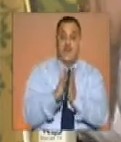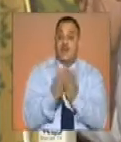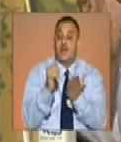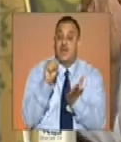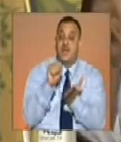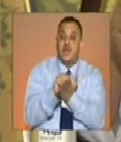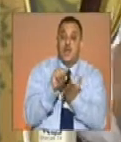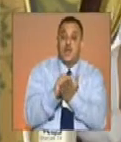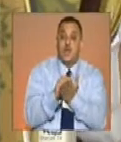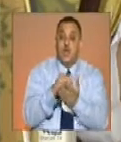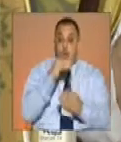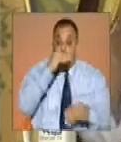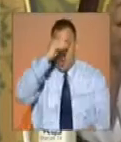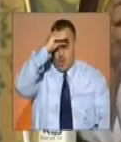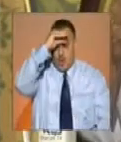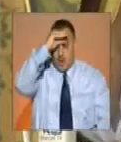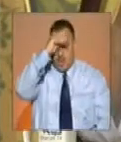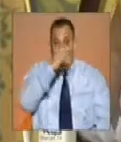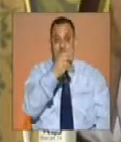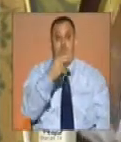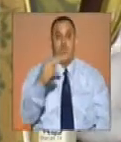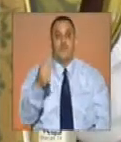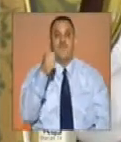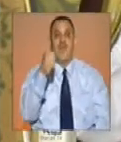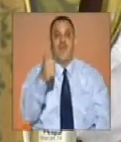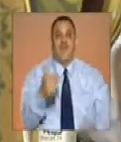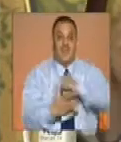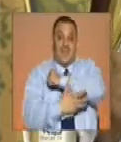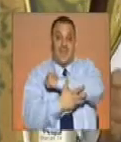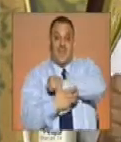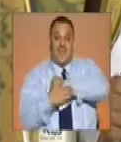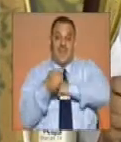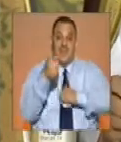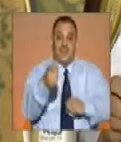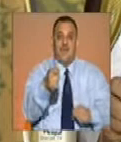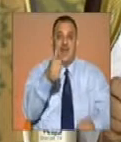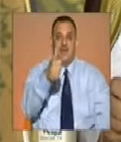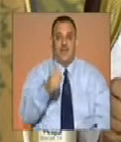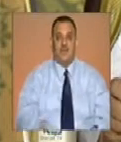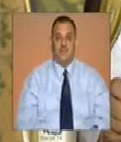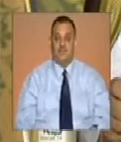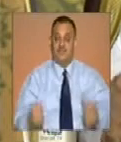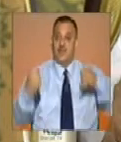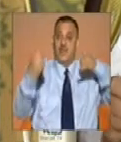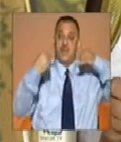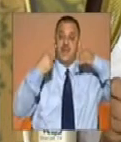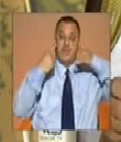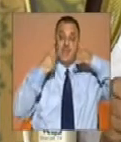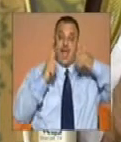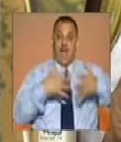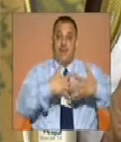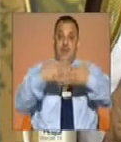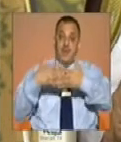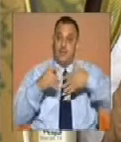مصحف تضعينه في المسجد أو شيء من هذا القبيل، كل هذا من الصدقات الجارية. نعم تفضل أحمد من أمريكا.